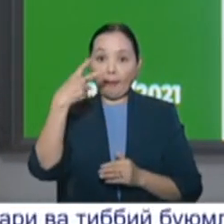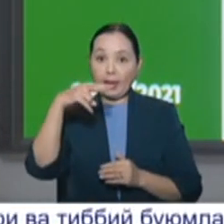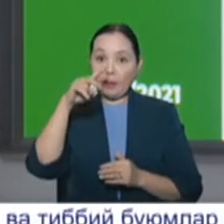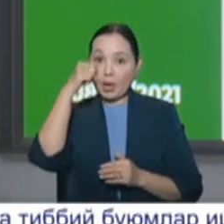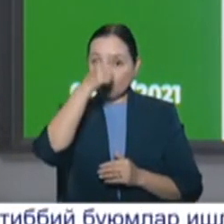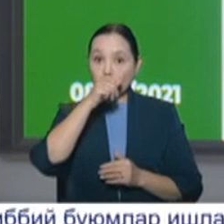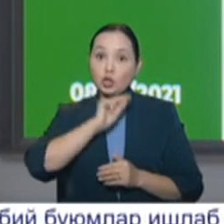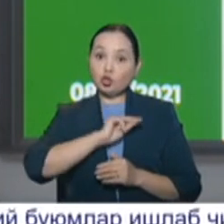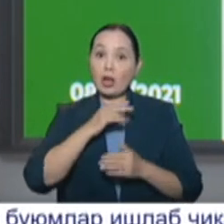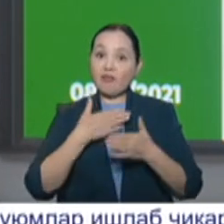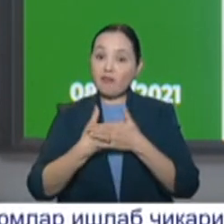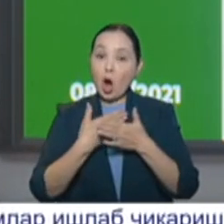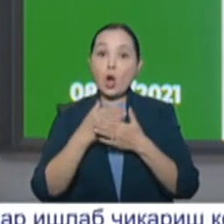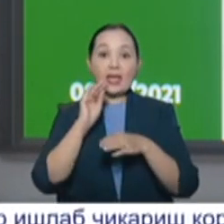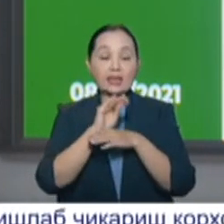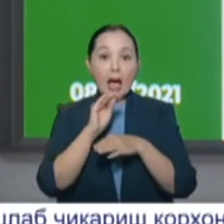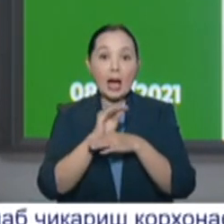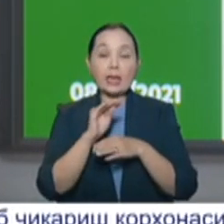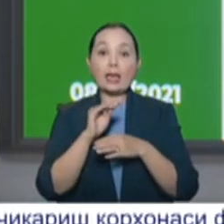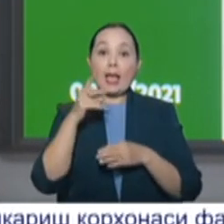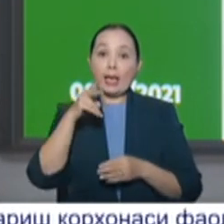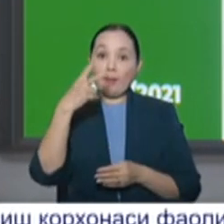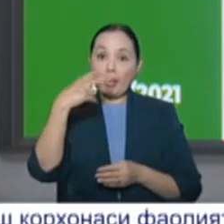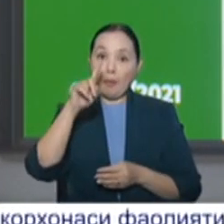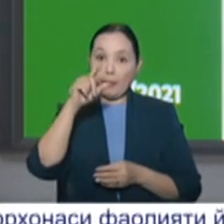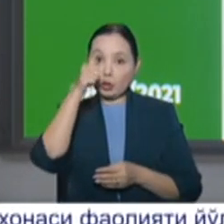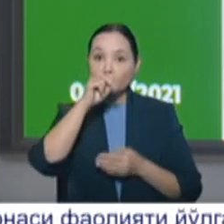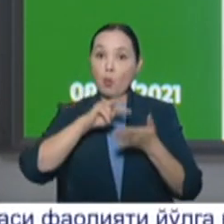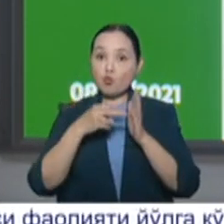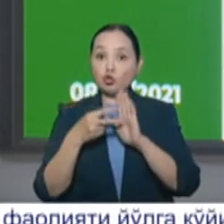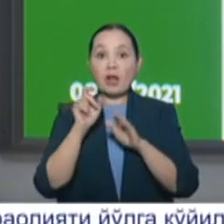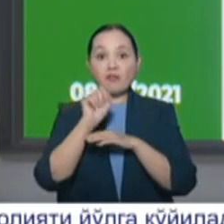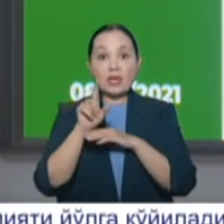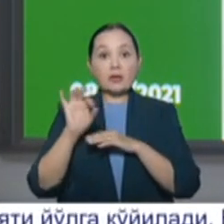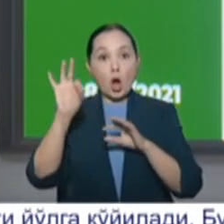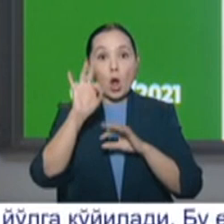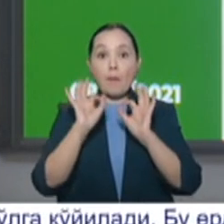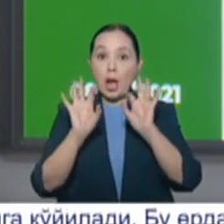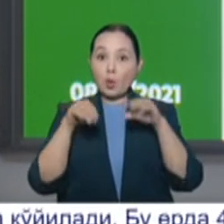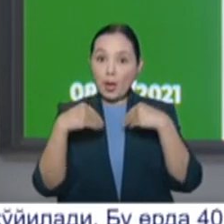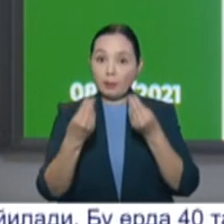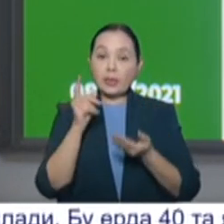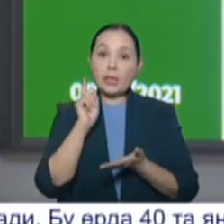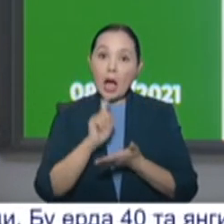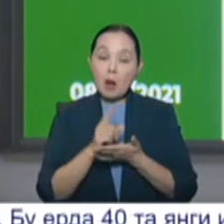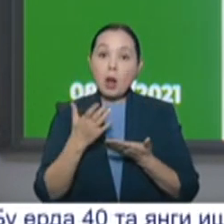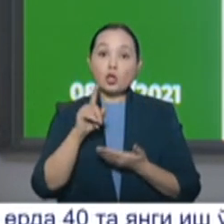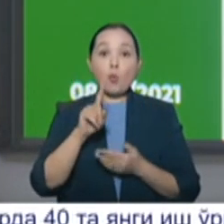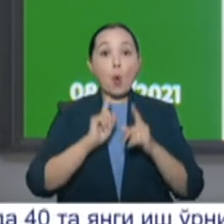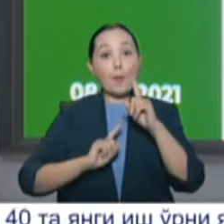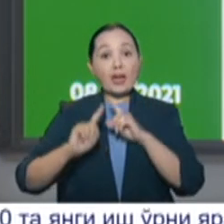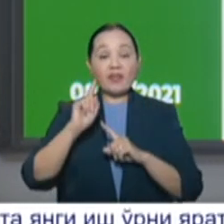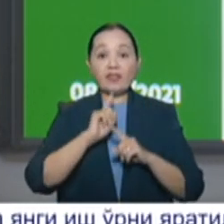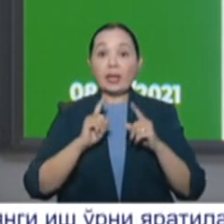yildagi ishlar faoliyati tahlili hamda 2021 yilga mo'ljallangan vazifalar haqida ma'lumot berildi. Albatta, bu brifinglar